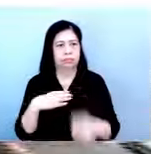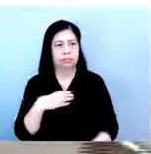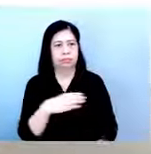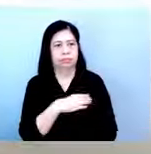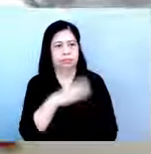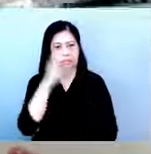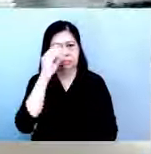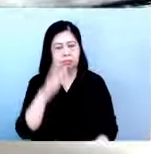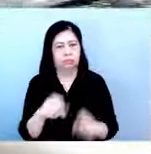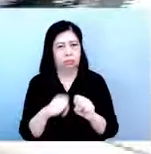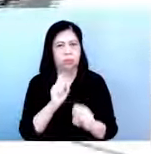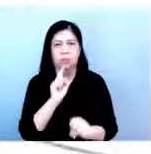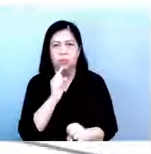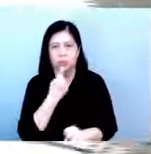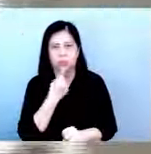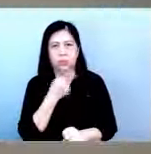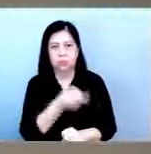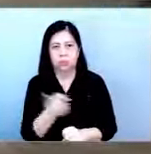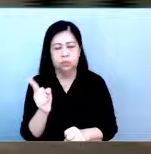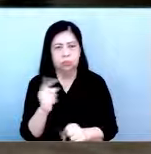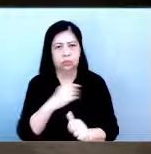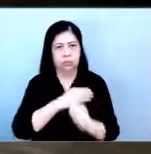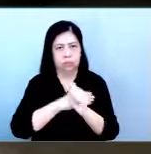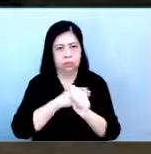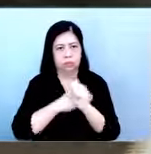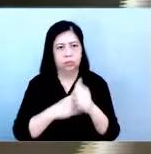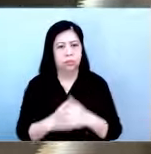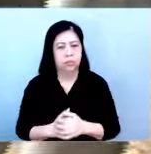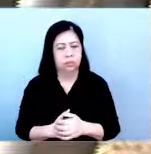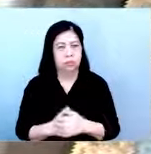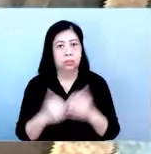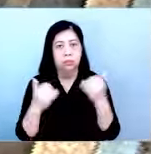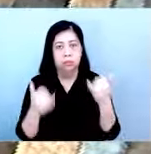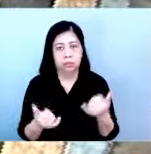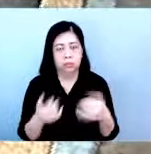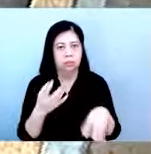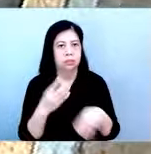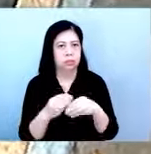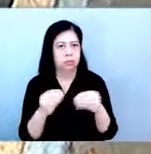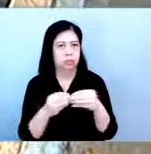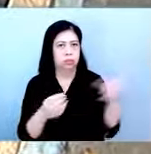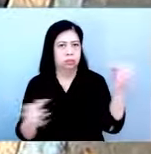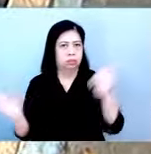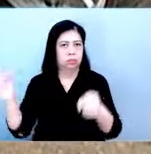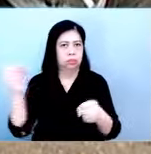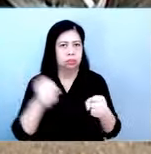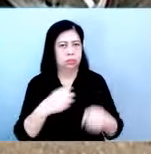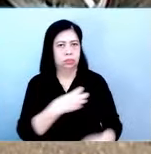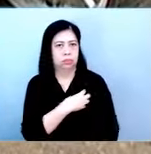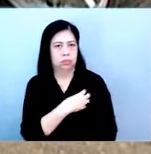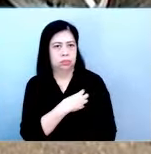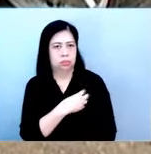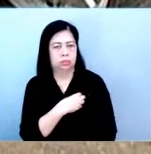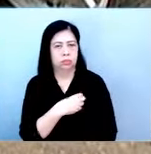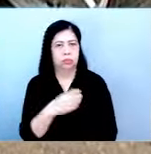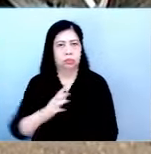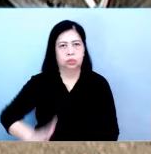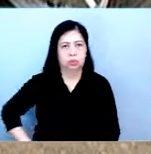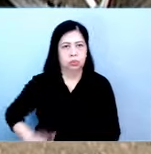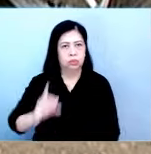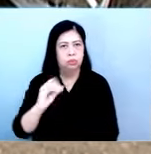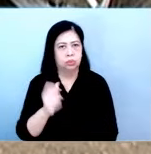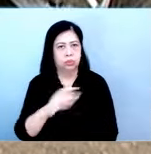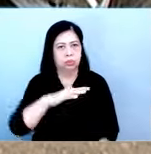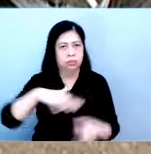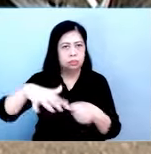Kaya siniseryoso ng Kamara ang ganitong mga banta. Sa ngayon, dinagdagan na ang nakadeploy ng mga pulis at canine units sa paligid